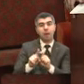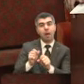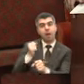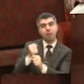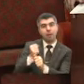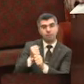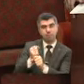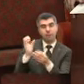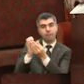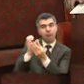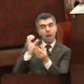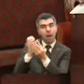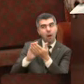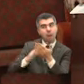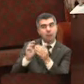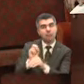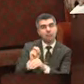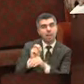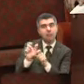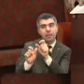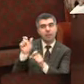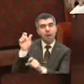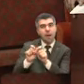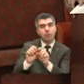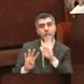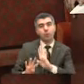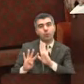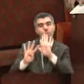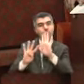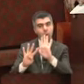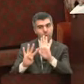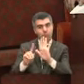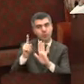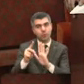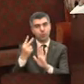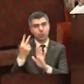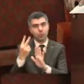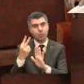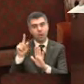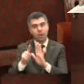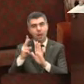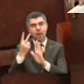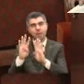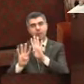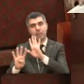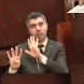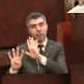النقل الجماعي للمسافرين في 9 فبراير 2019 عرضنا عليهم العقد